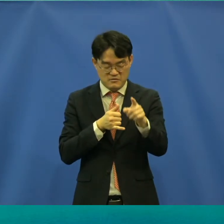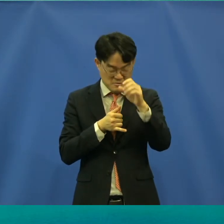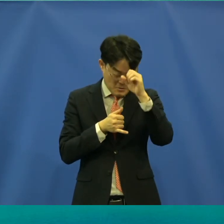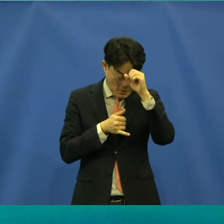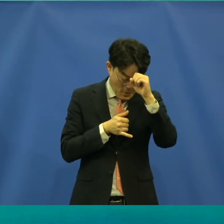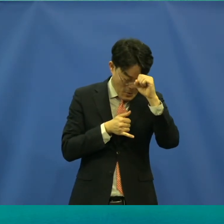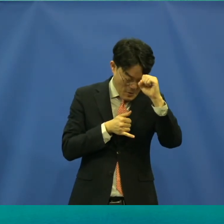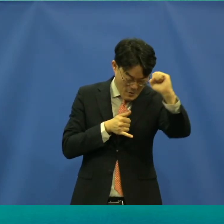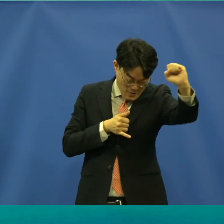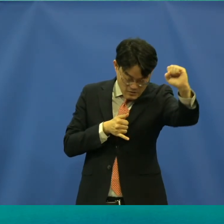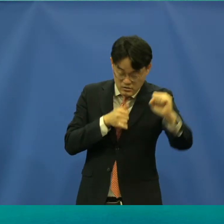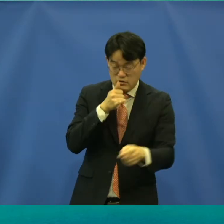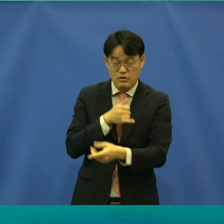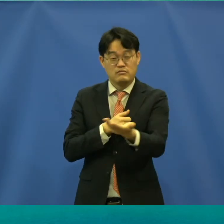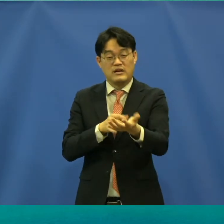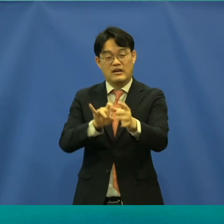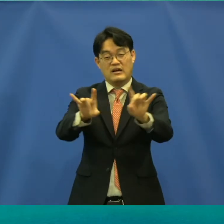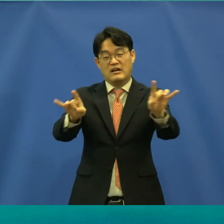그냥.